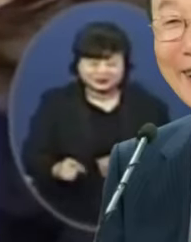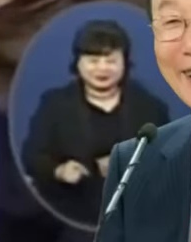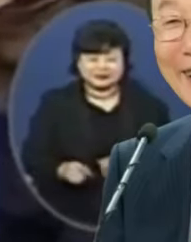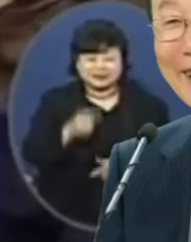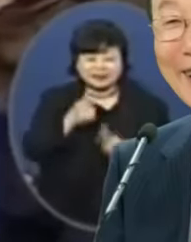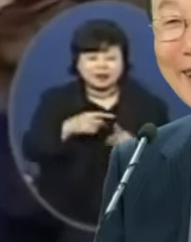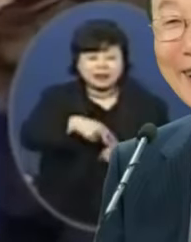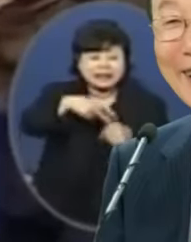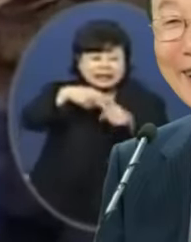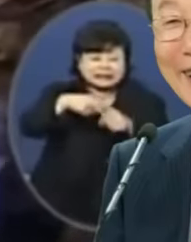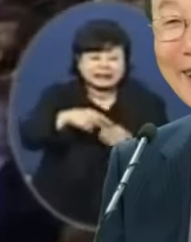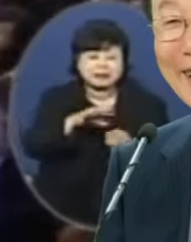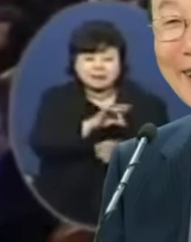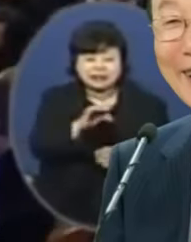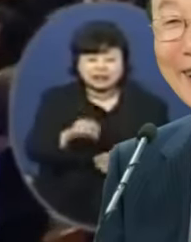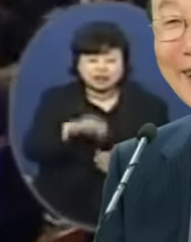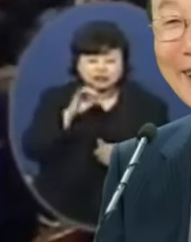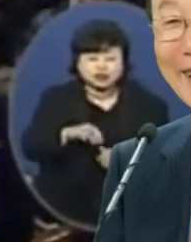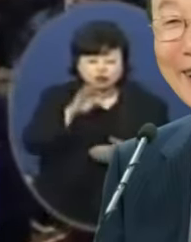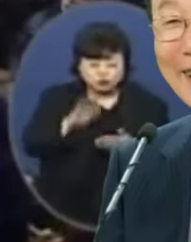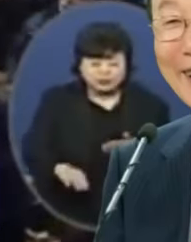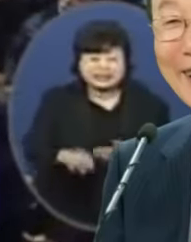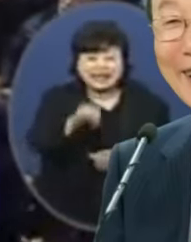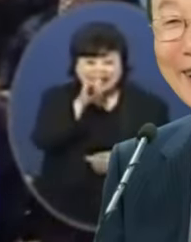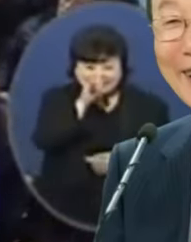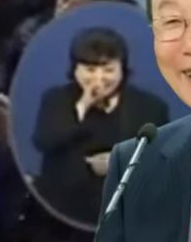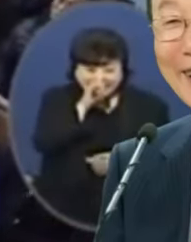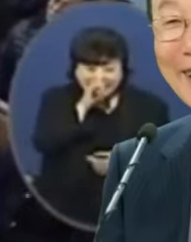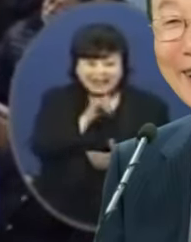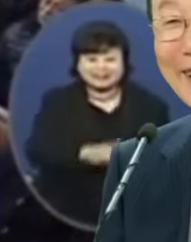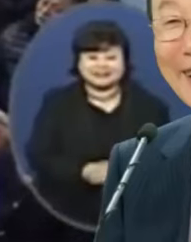기록된 바 나무에 달린 자마다 저주 아래 있는 자라 하였습니다.